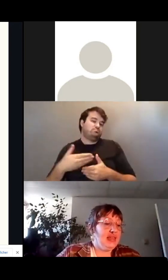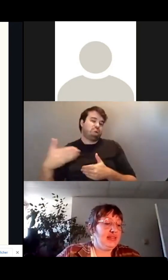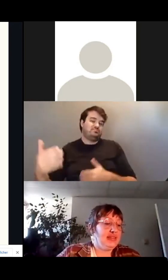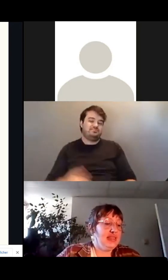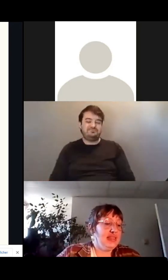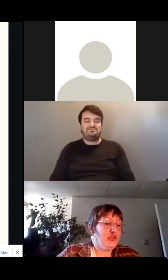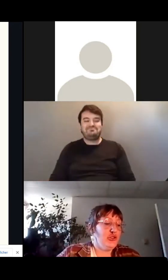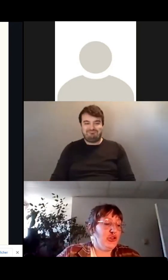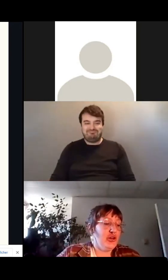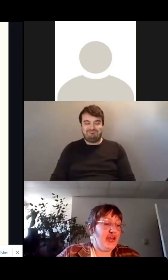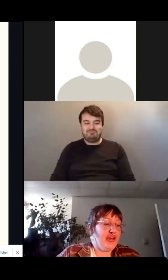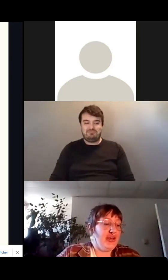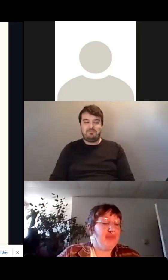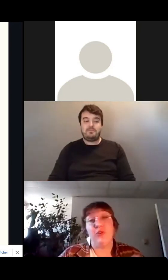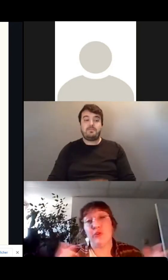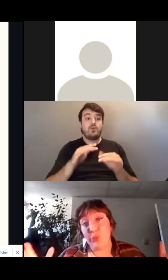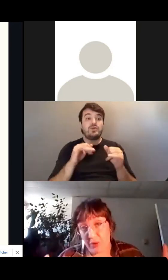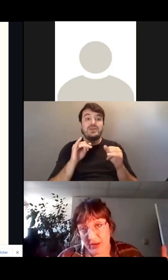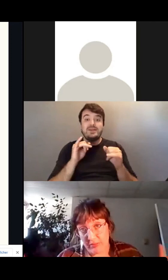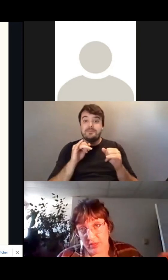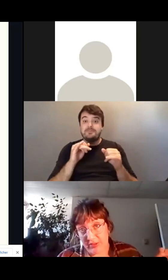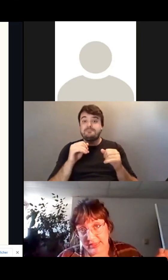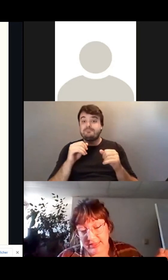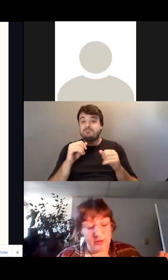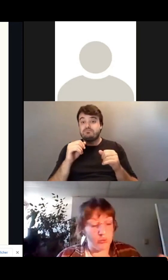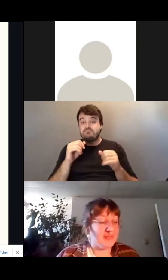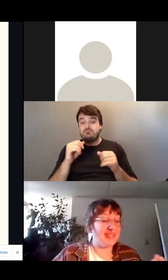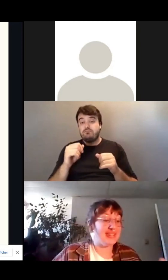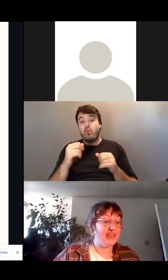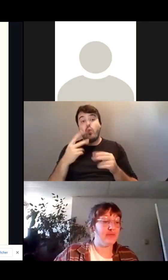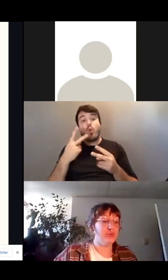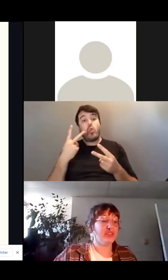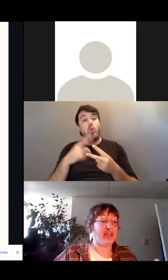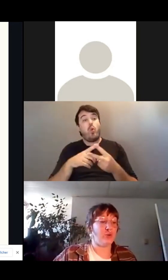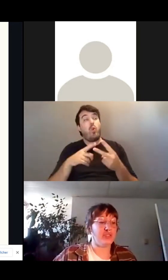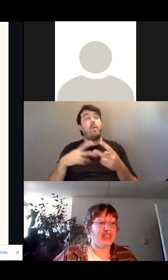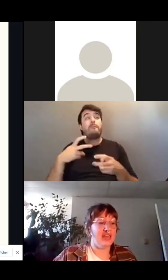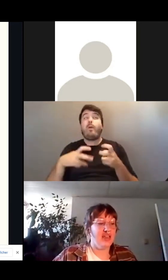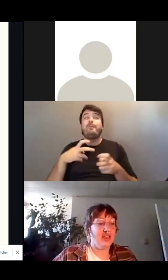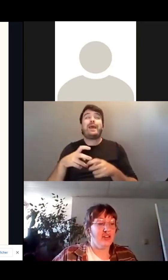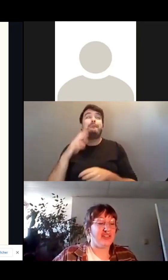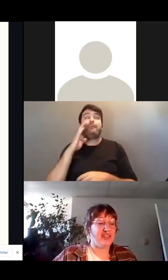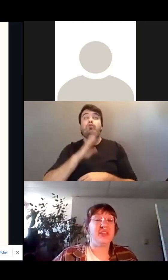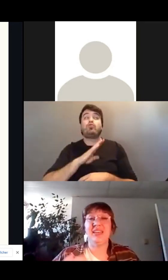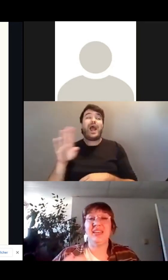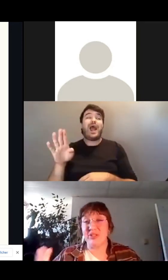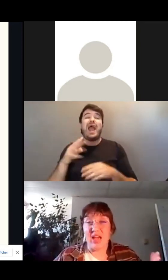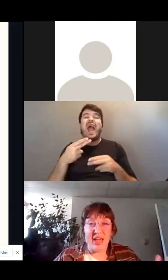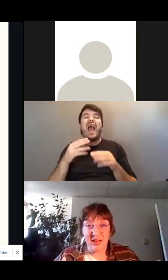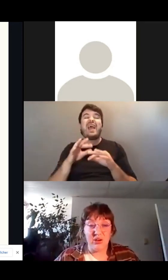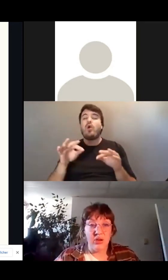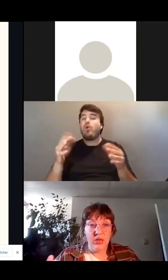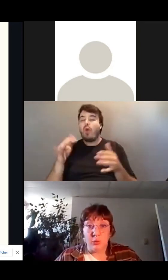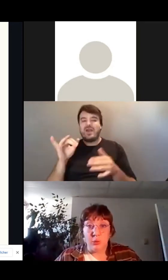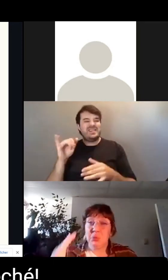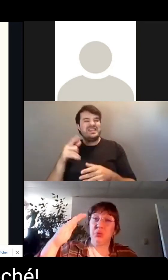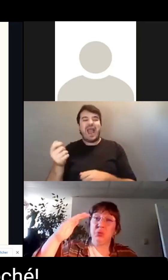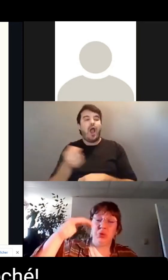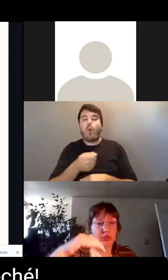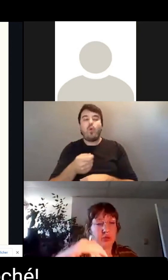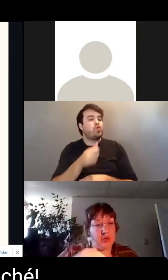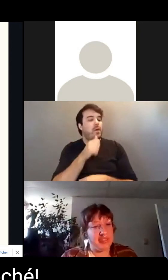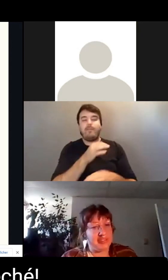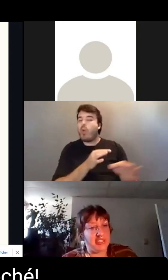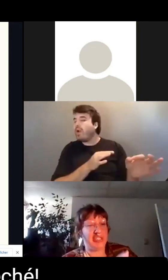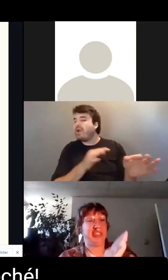Et s'il y a... il peut y avoir deux problèmes avec les haricots. Si vous arrosez de façon irrégulière, là, comme beaucoup,